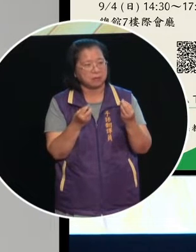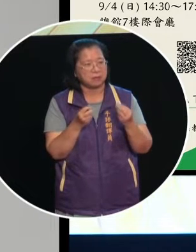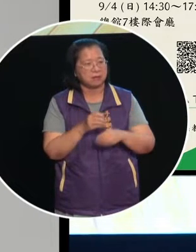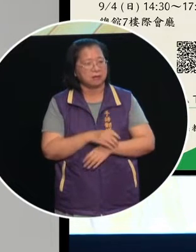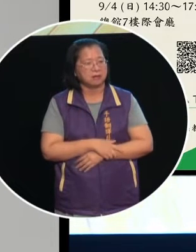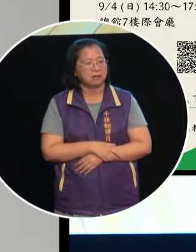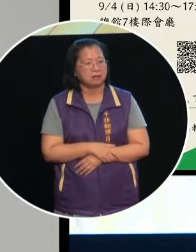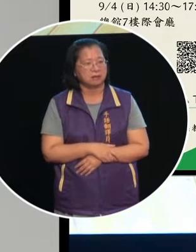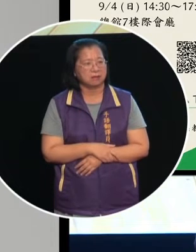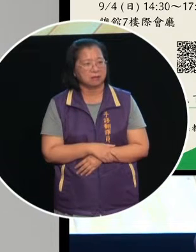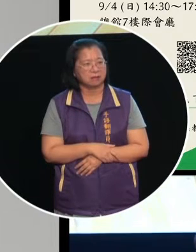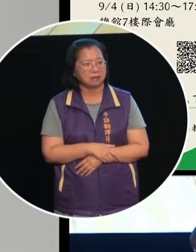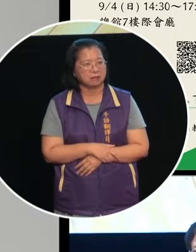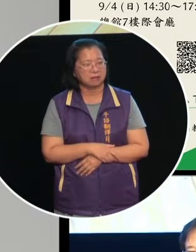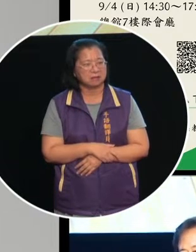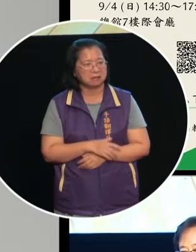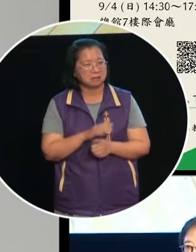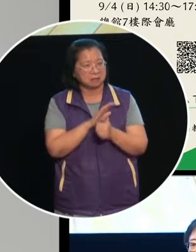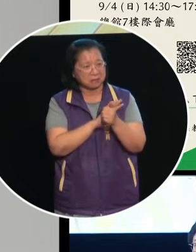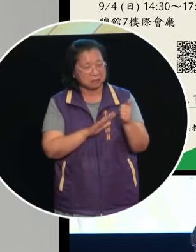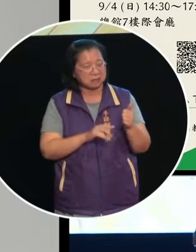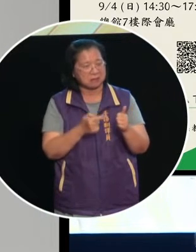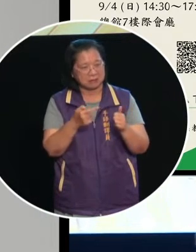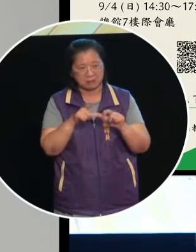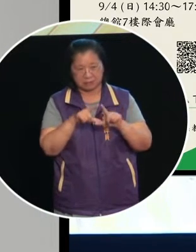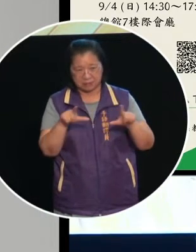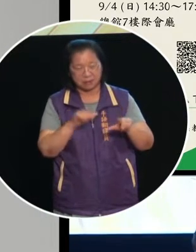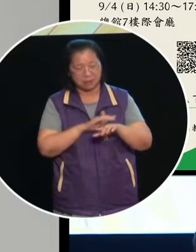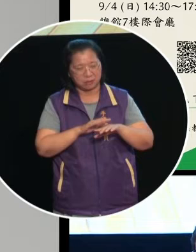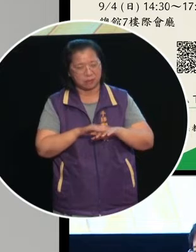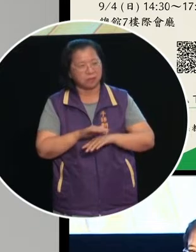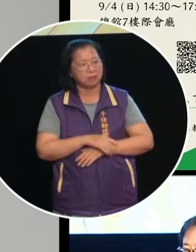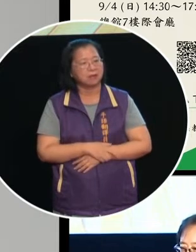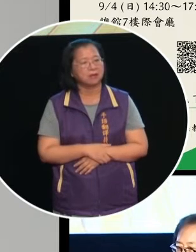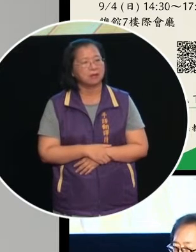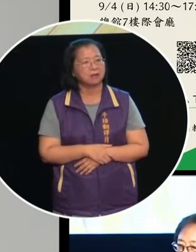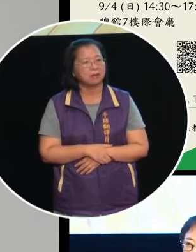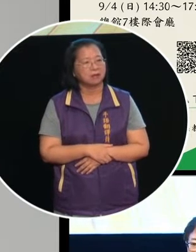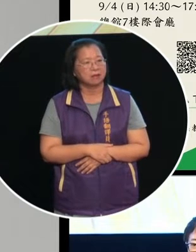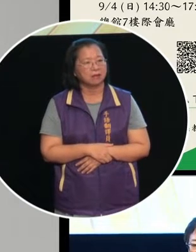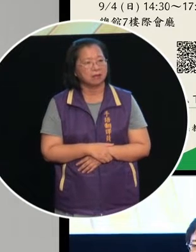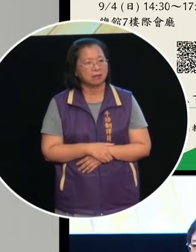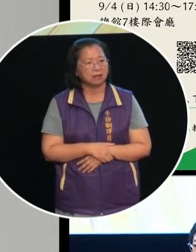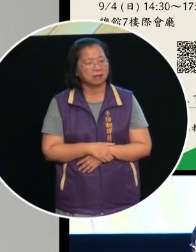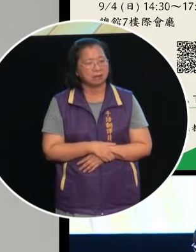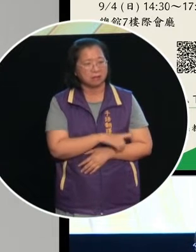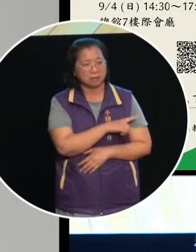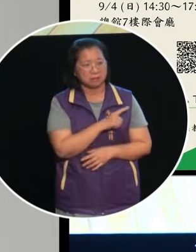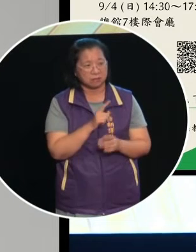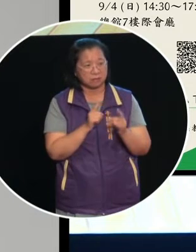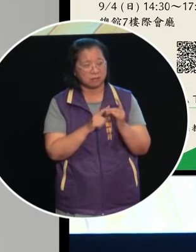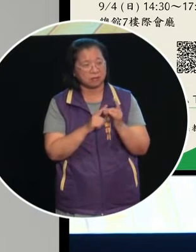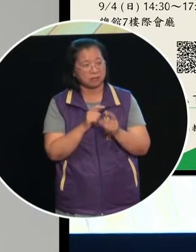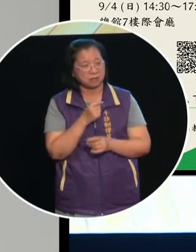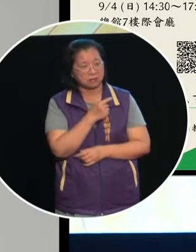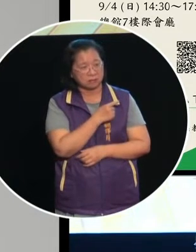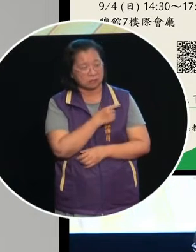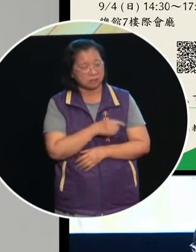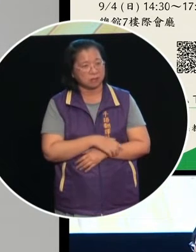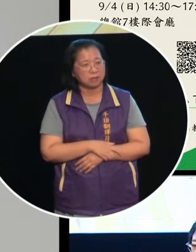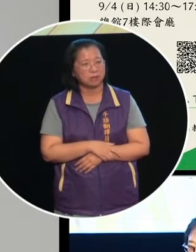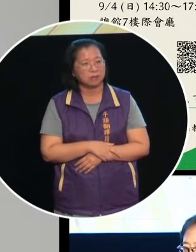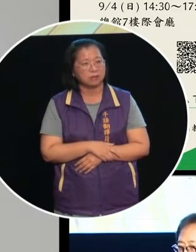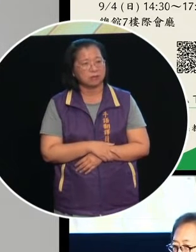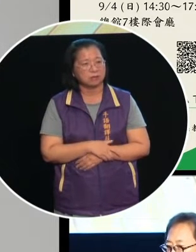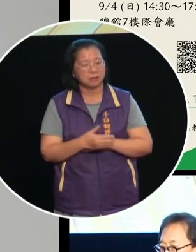解。不过这个是会影响真的很大，因为他们的这个宗教是很。某种程度在